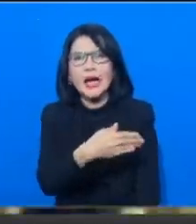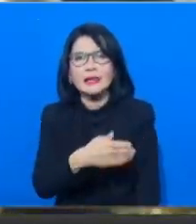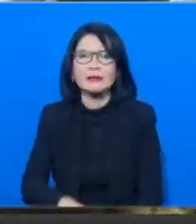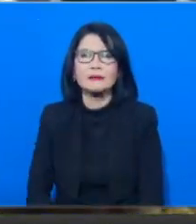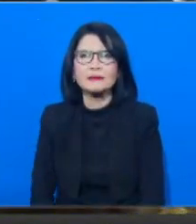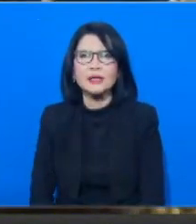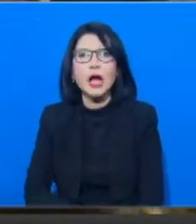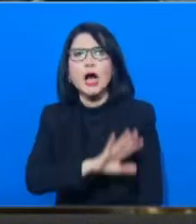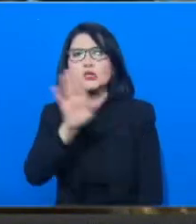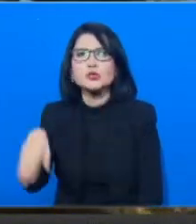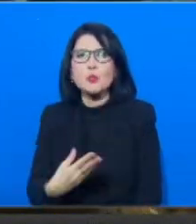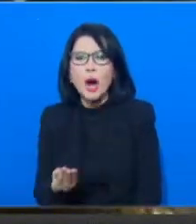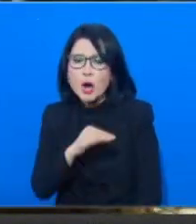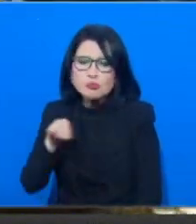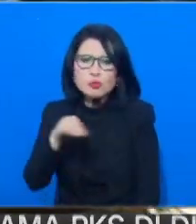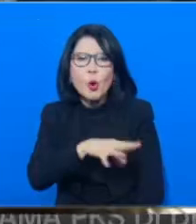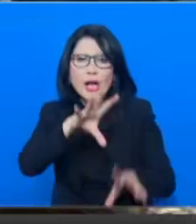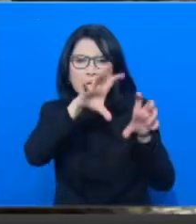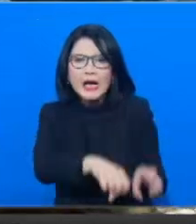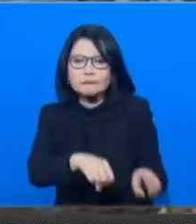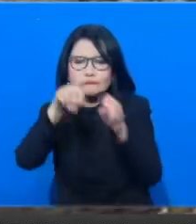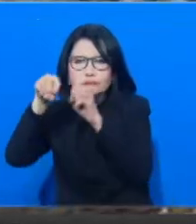lainnya. Seluruh ular yang berhasil tertangkap